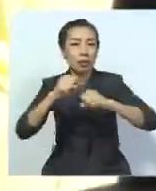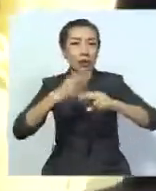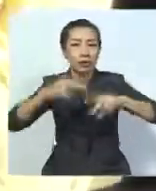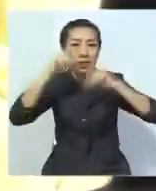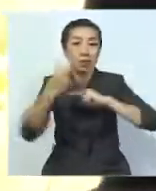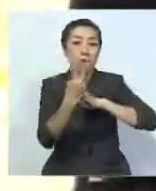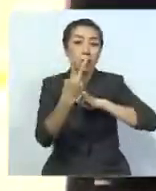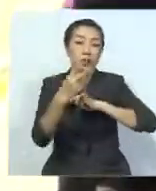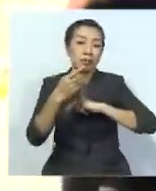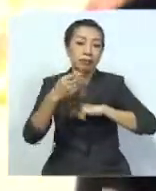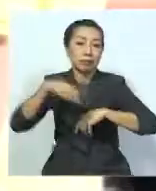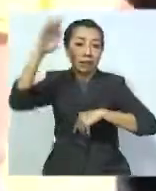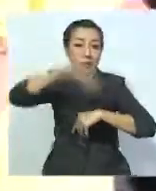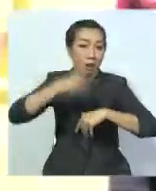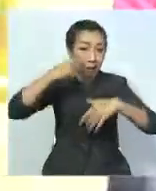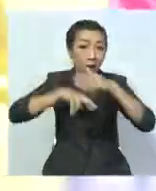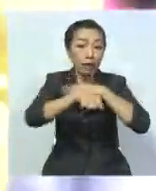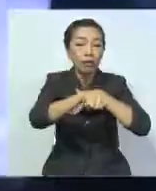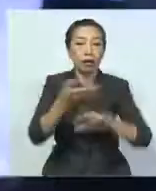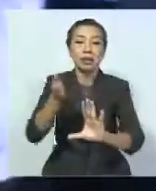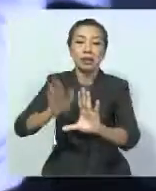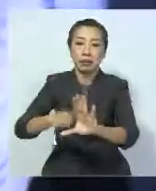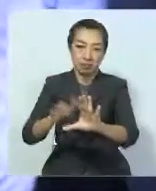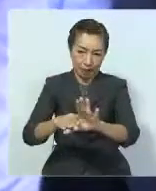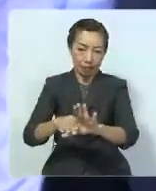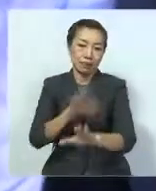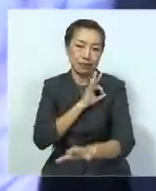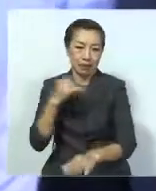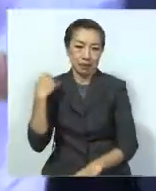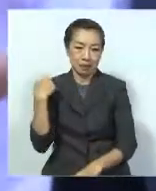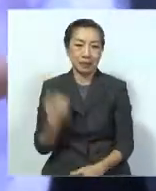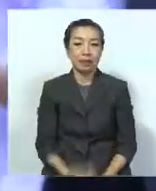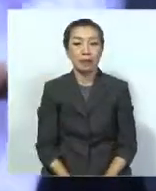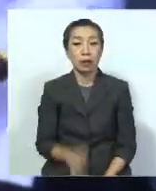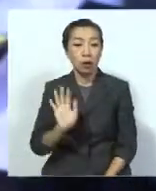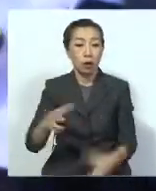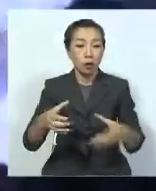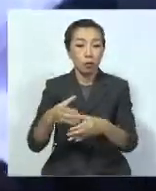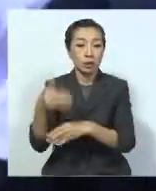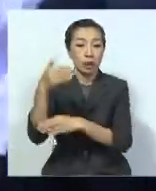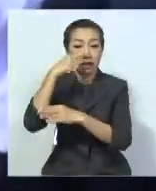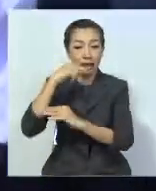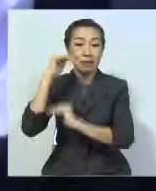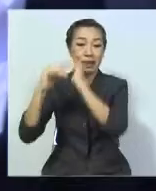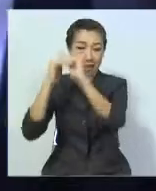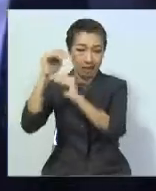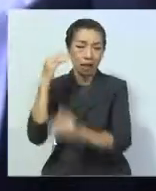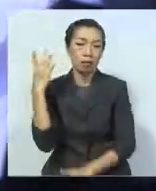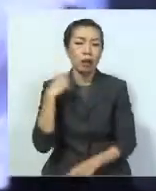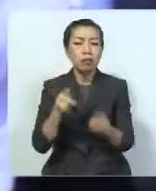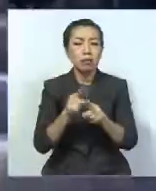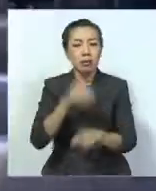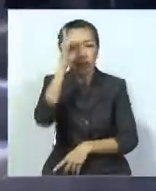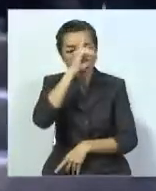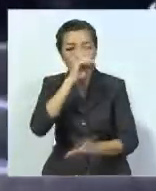นะครับก็ถือว่าสร้างสีสันให้กับพรรคค่อนข้างเยอะสำหรับพรรคชาติไทยพัฒนานะครับ ค่ะก็มีดาราม